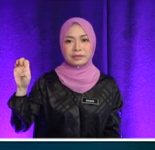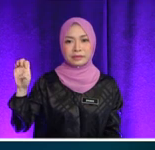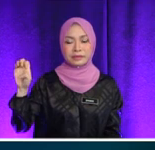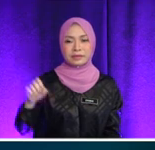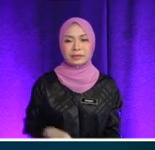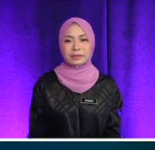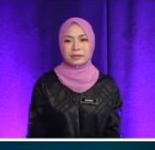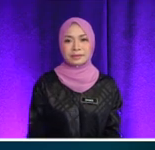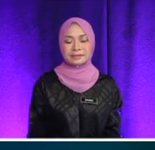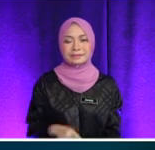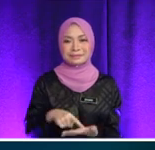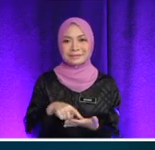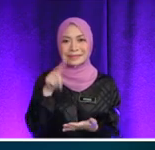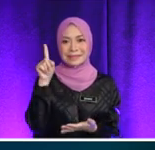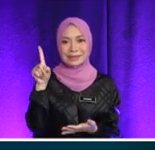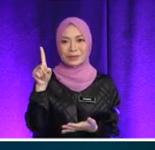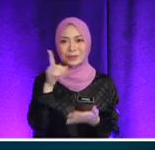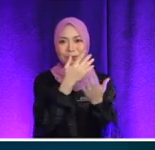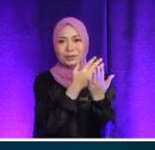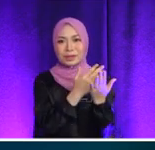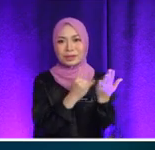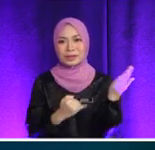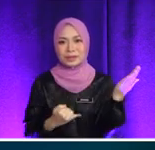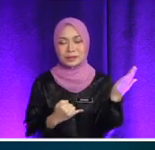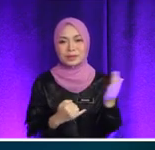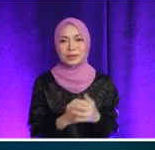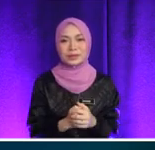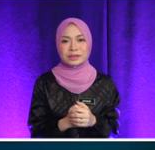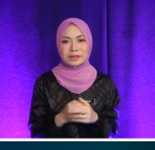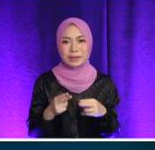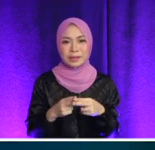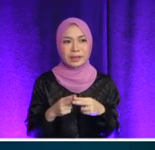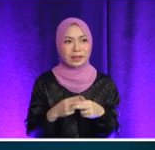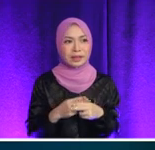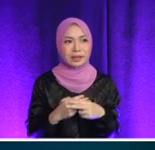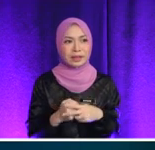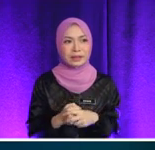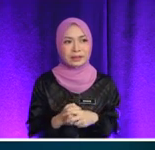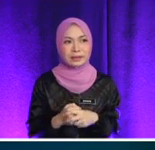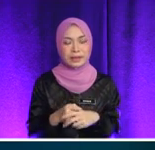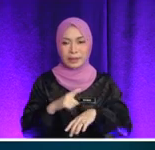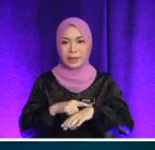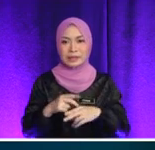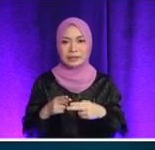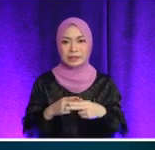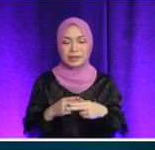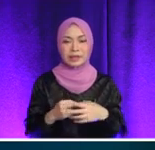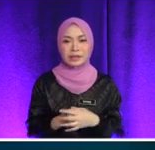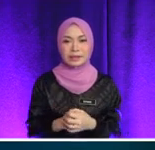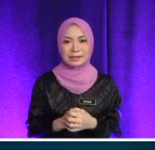seni lukis yang berumur cukup pendek dimulai seni rupa modern Maksudnya di Sini loh main